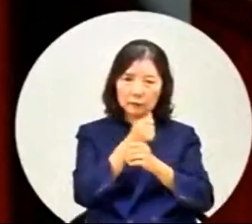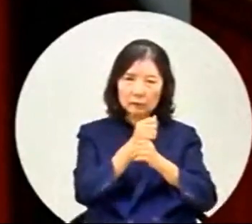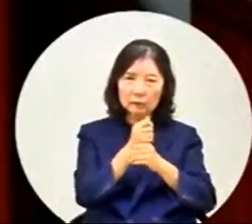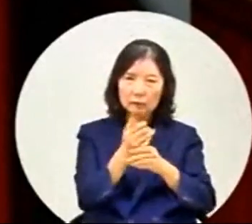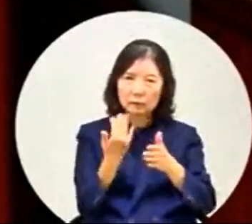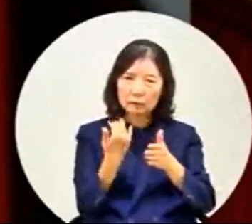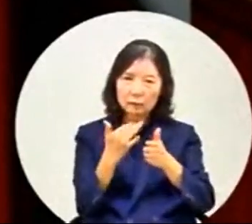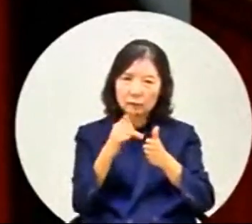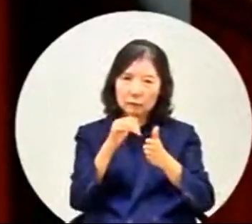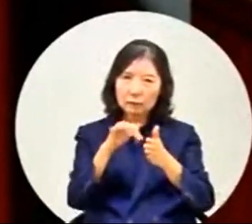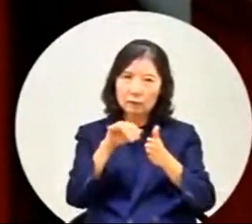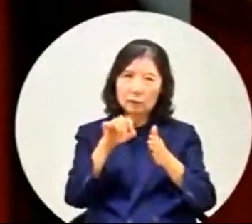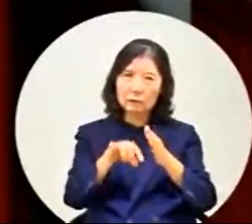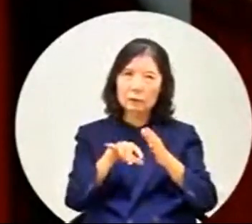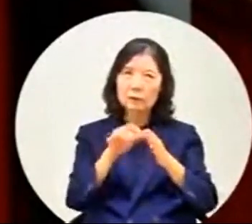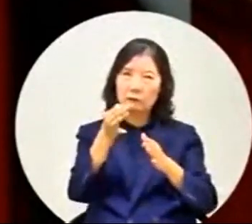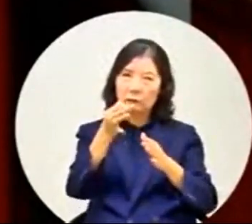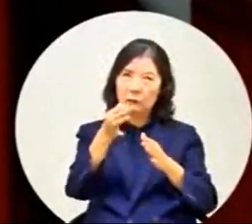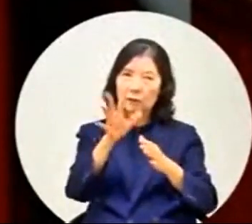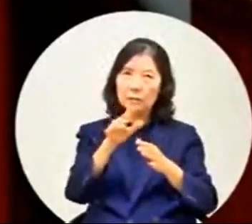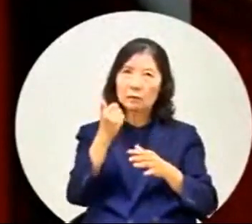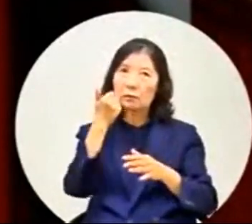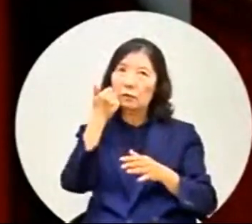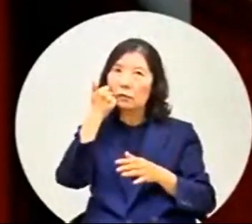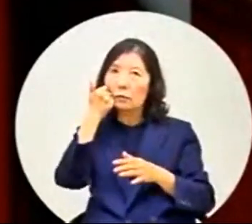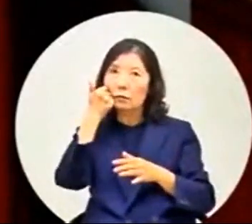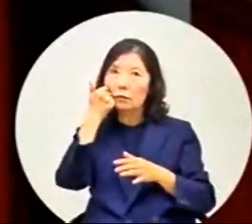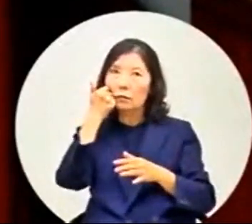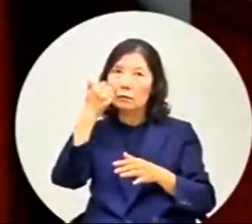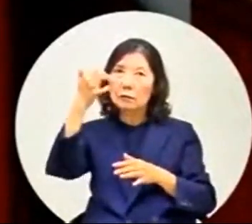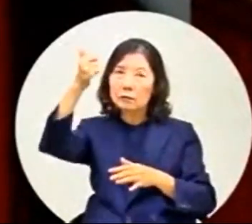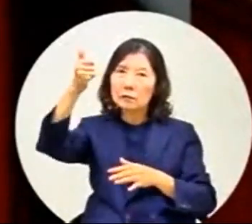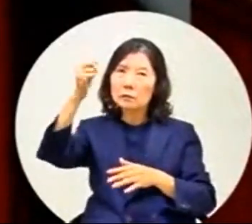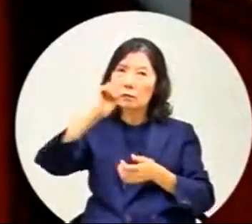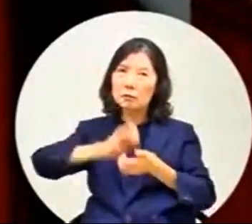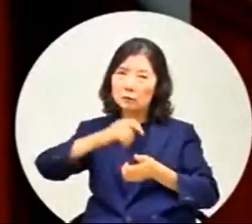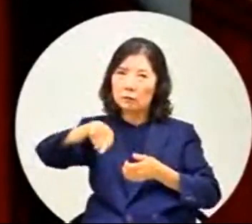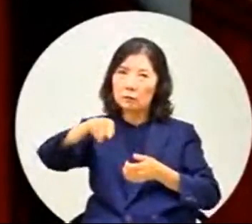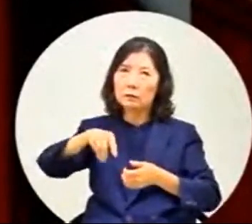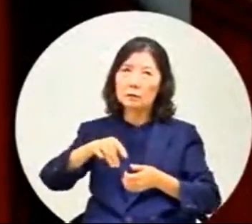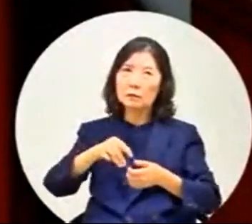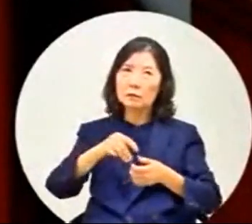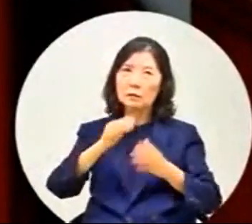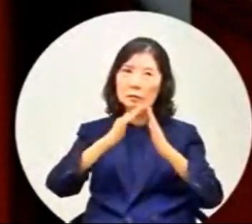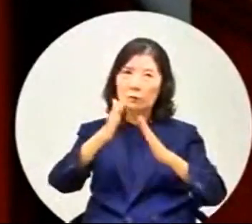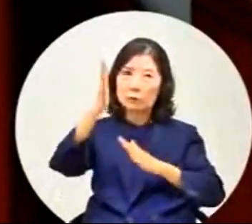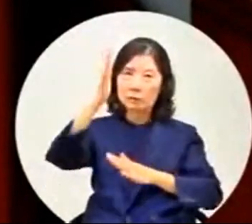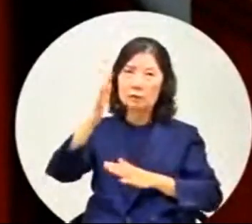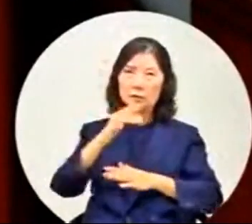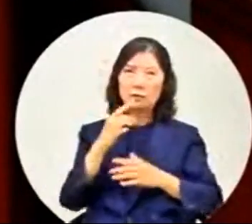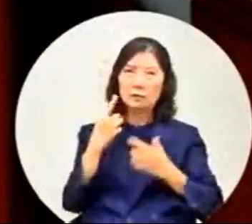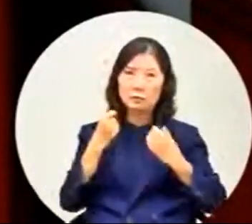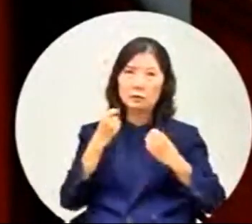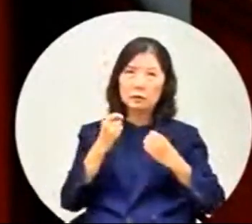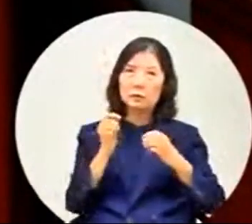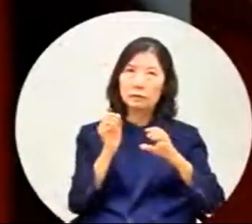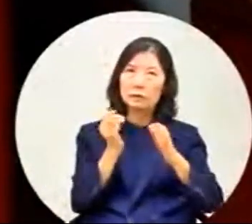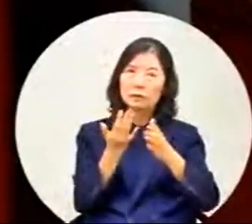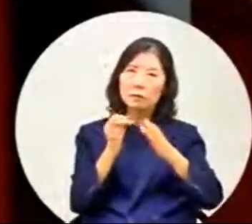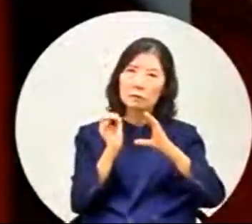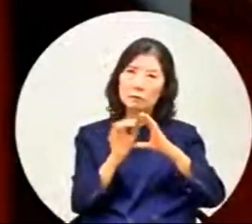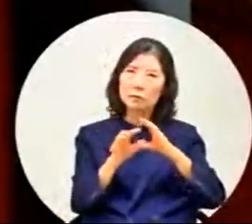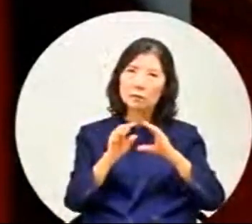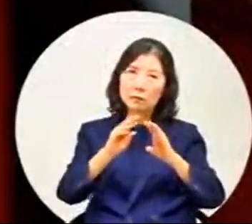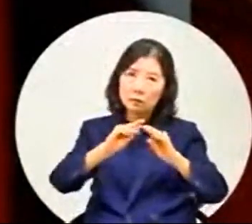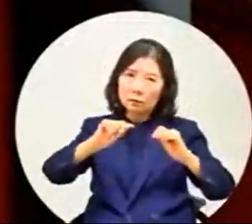面哦，那么是谁最高决策者是谁？他决定要把市政府原本编列的用地